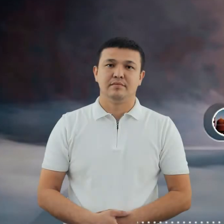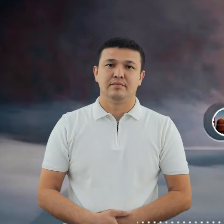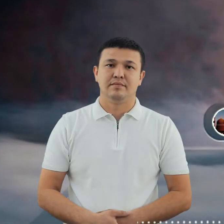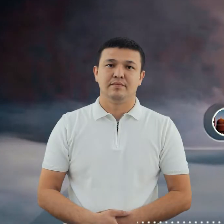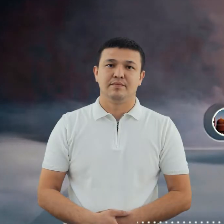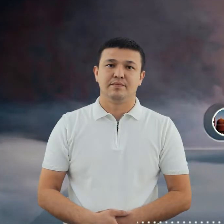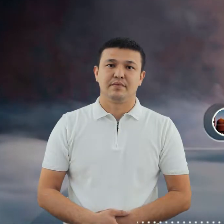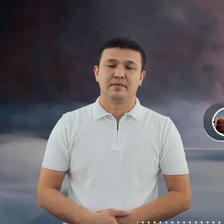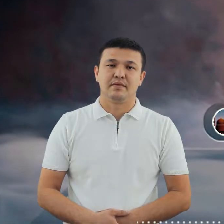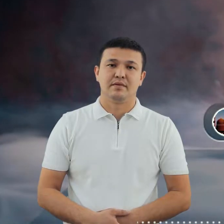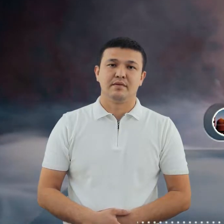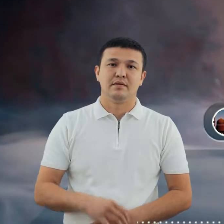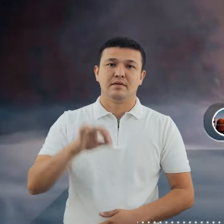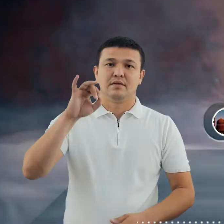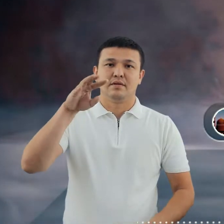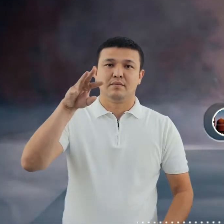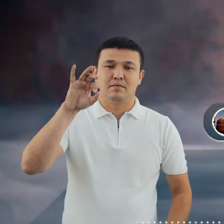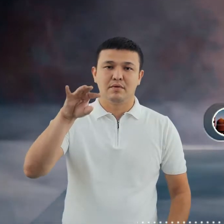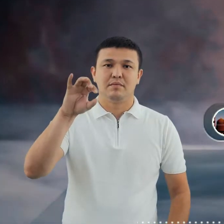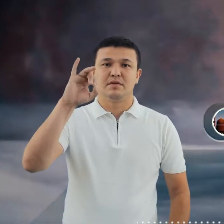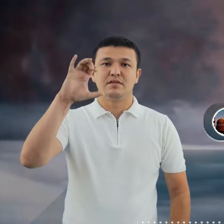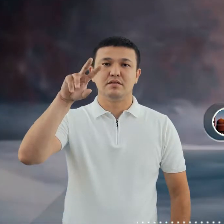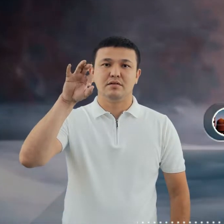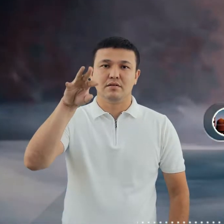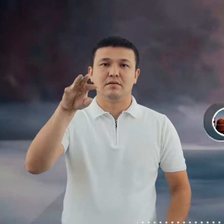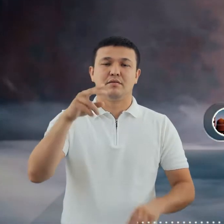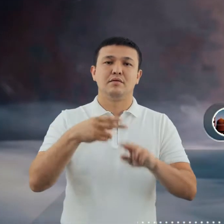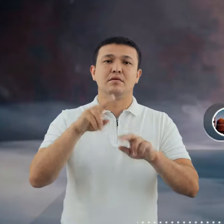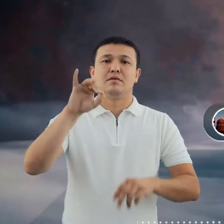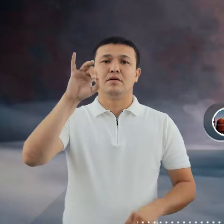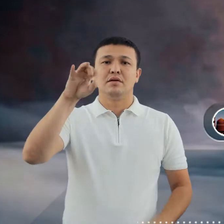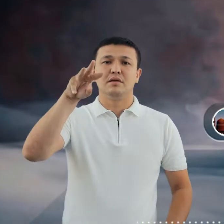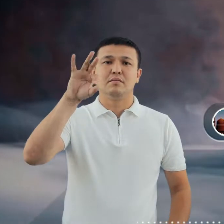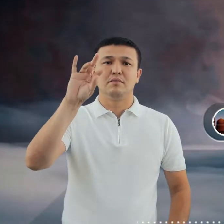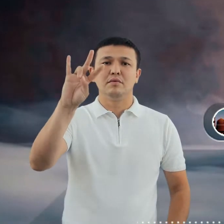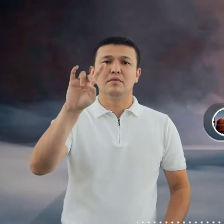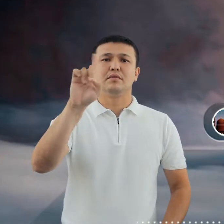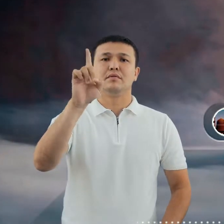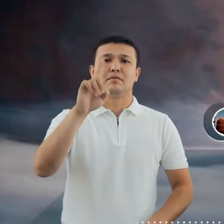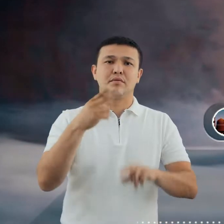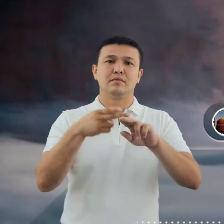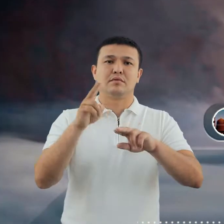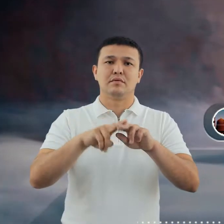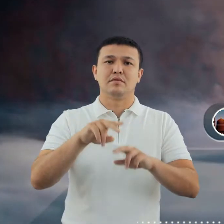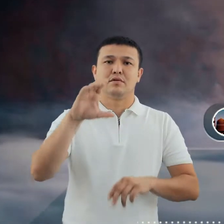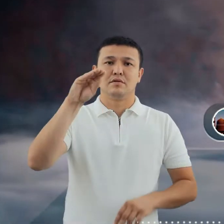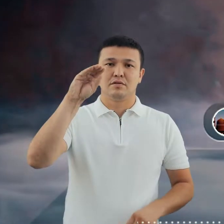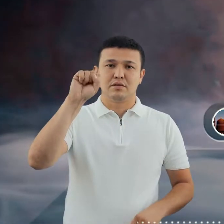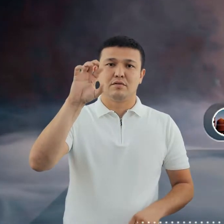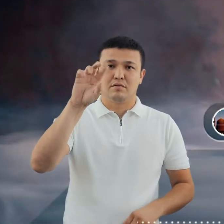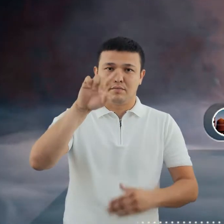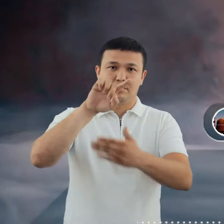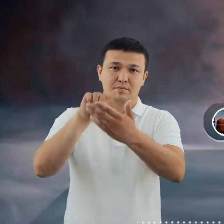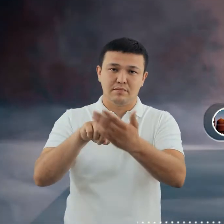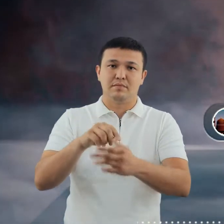Iymon va islom bayoni. Savol: Iymon nimadir? Javob: Alloh taolodan